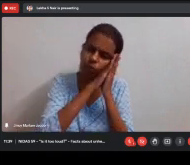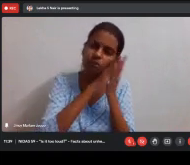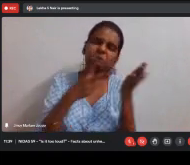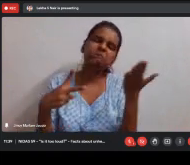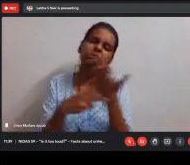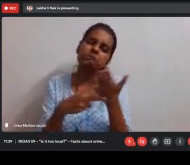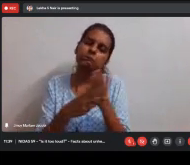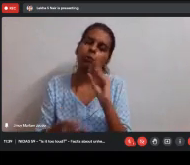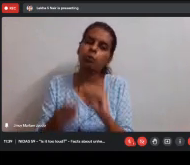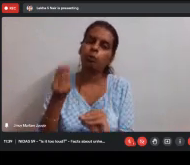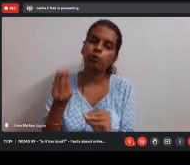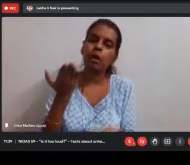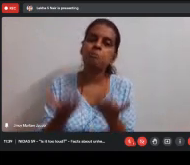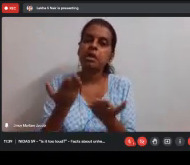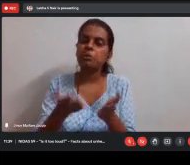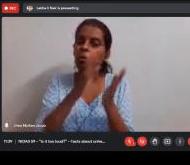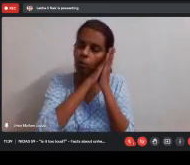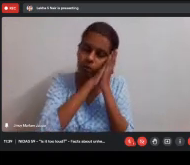ഹോർമോൺ ലെവലിന്റെ ഇംബാലൻസ് ഉണ്ടാക്കുക,